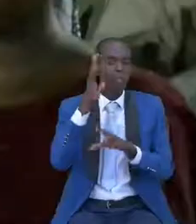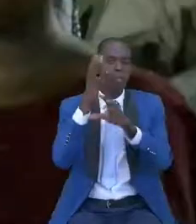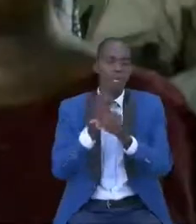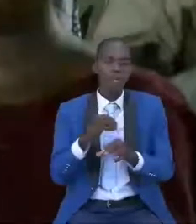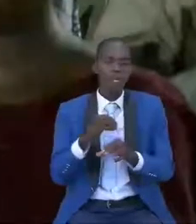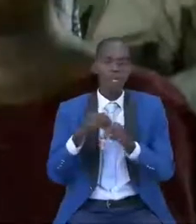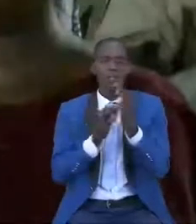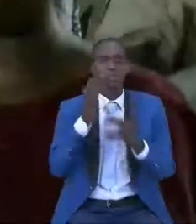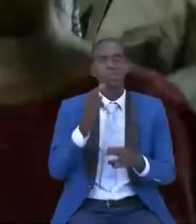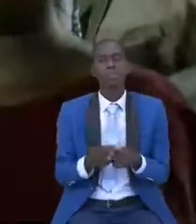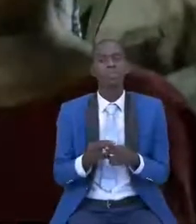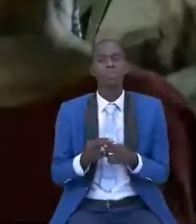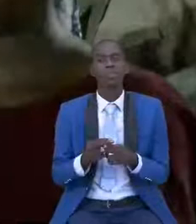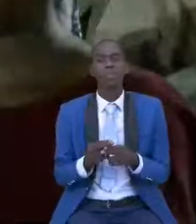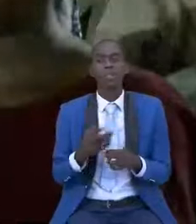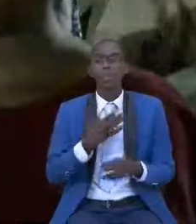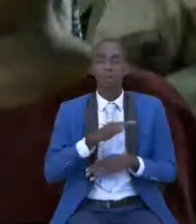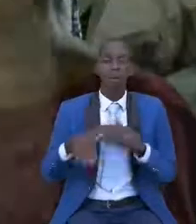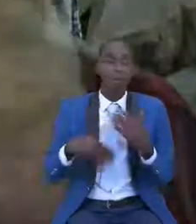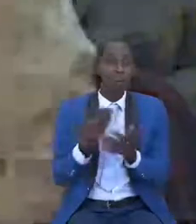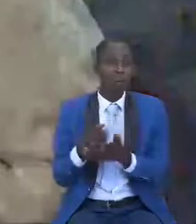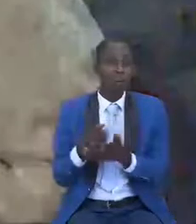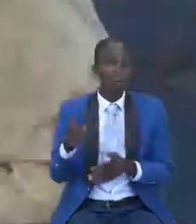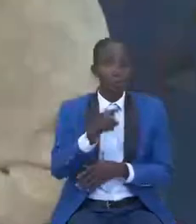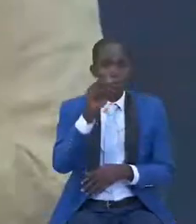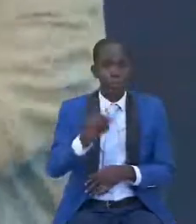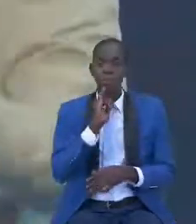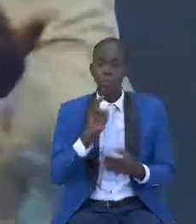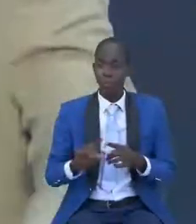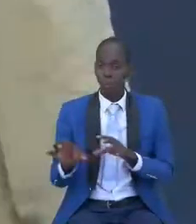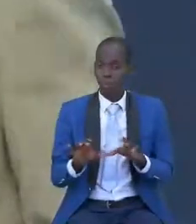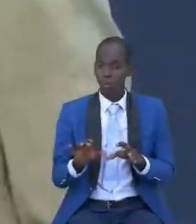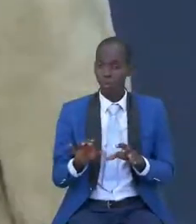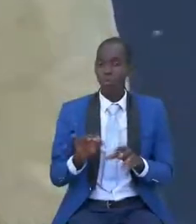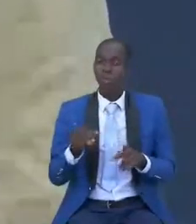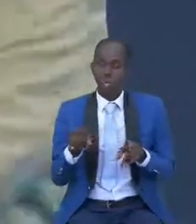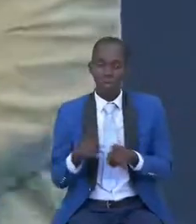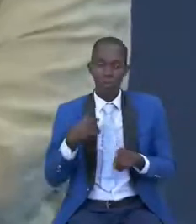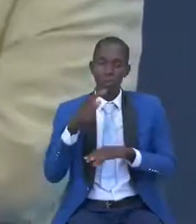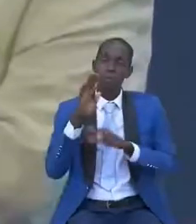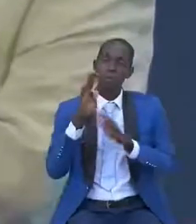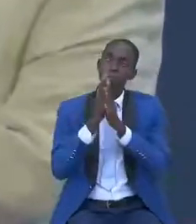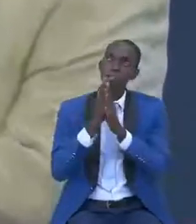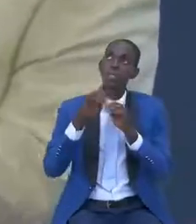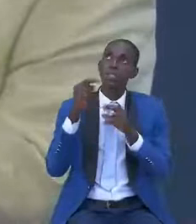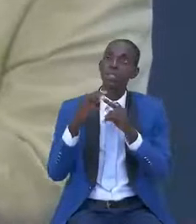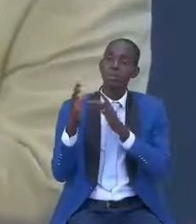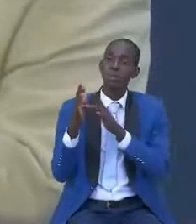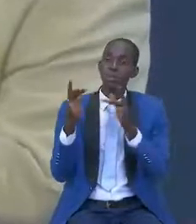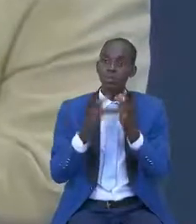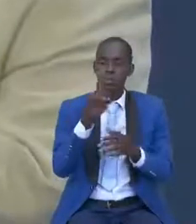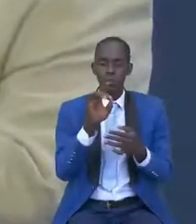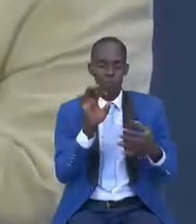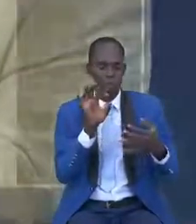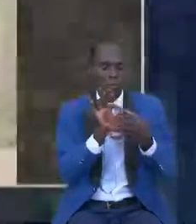Ce pourquoi tu es venu ce soir, tu vas le recevoir. Et tout ce qu'il te faut faire, c'est que comme nous